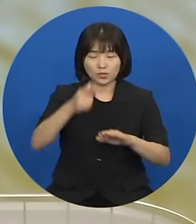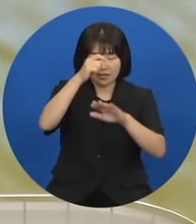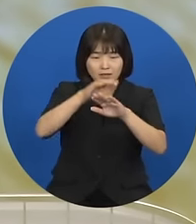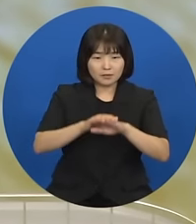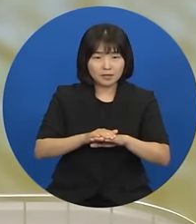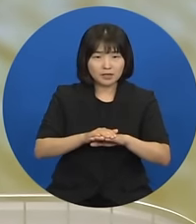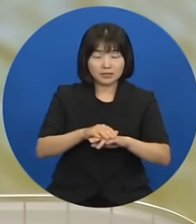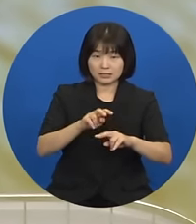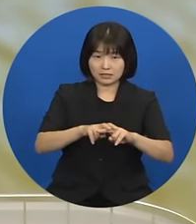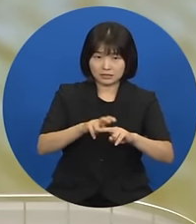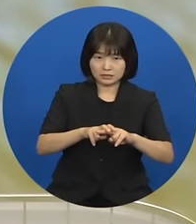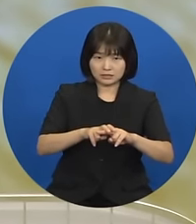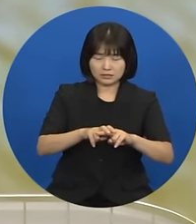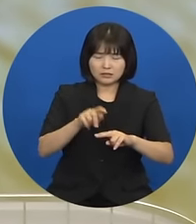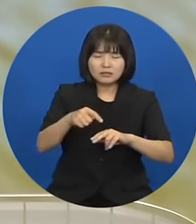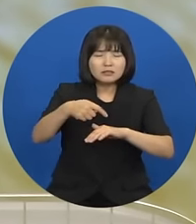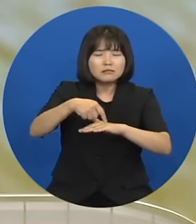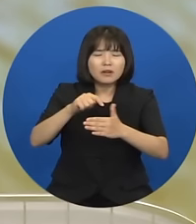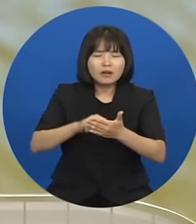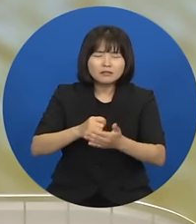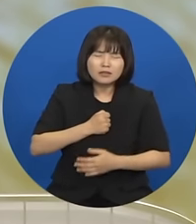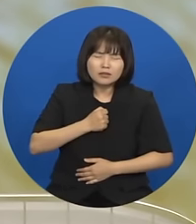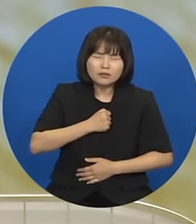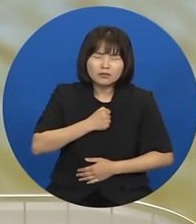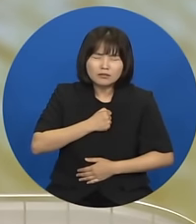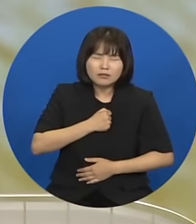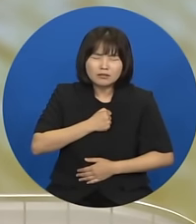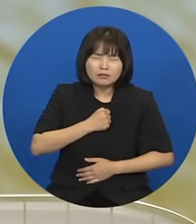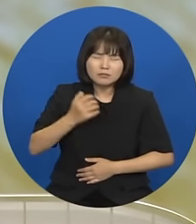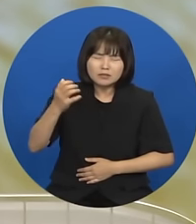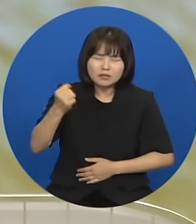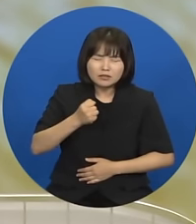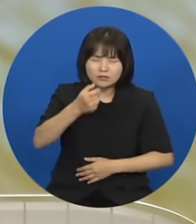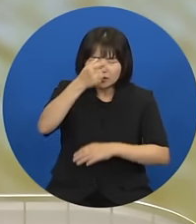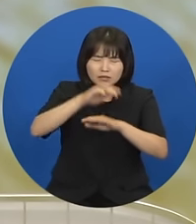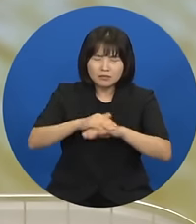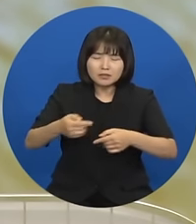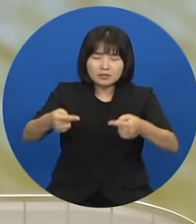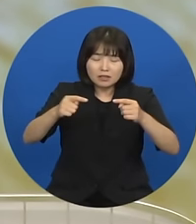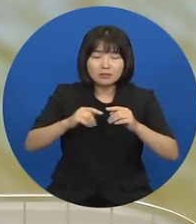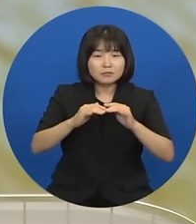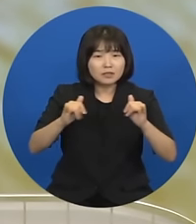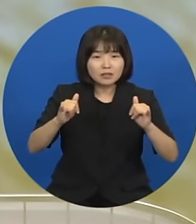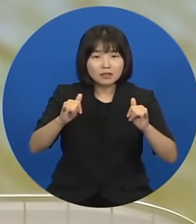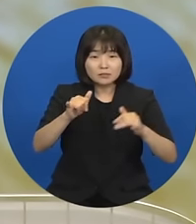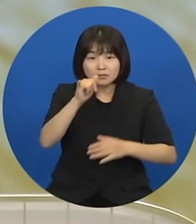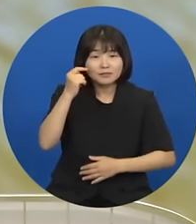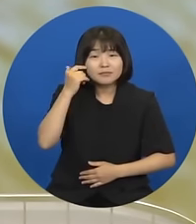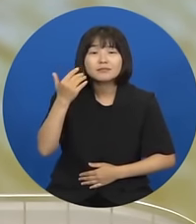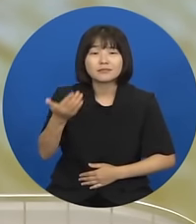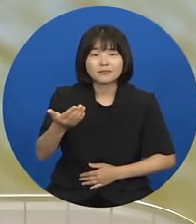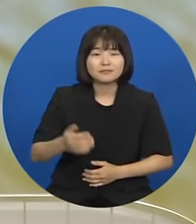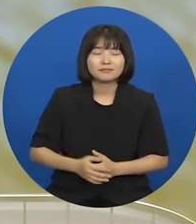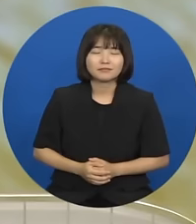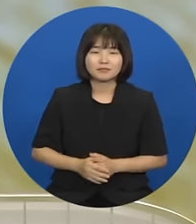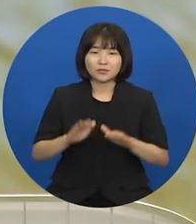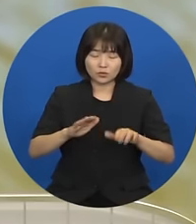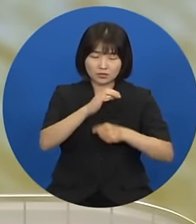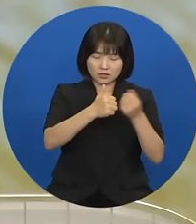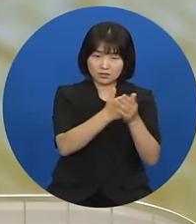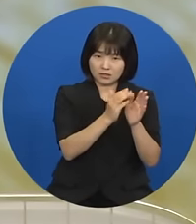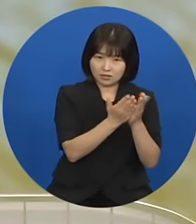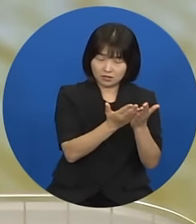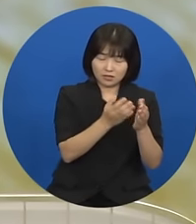자리에 그러한 심정과 애통함으로 예배드리는 분은 없으실까요? 오늘 본문의